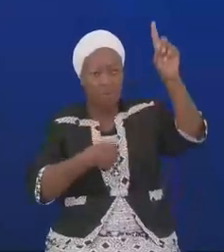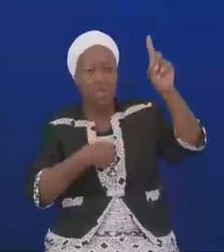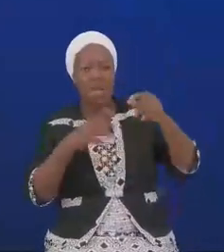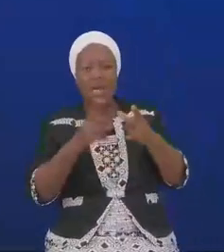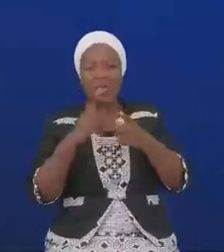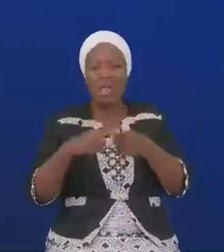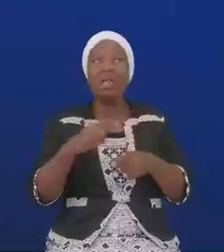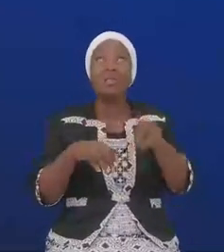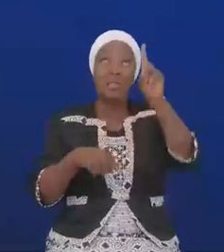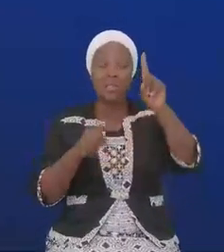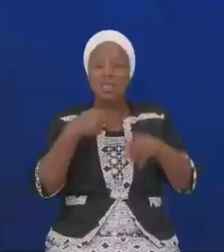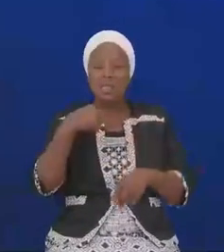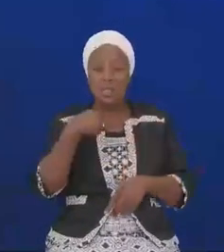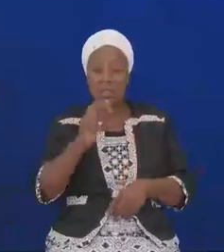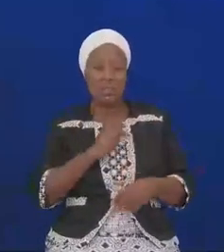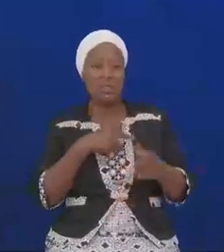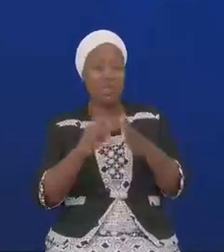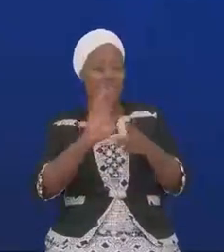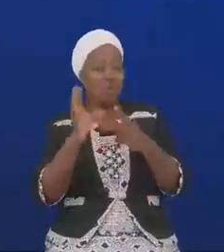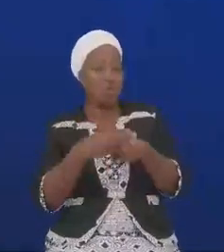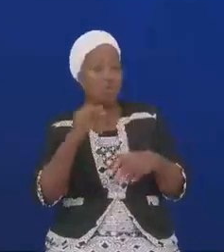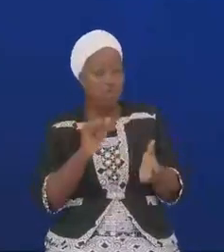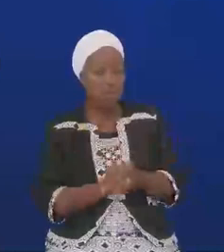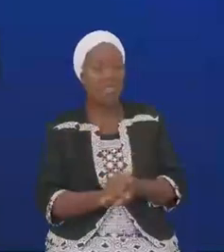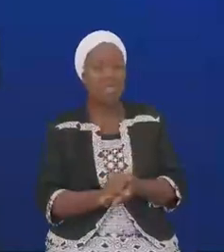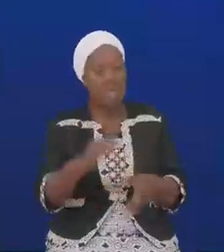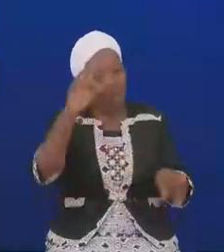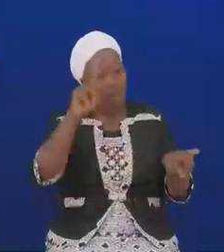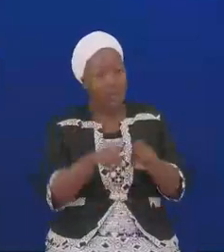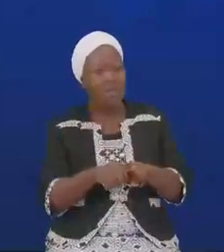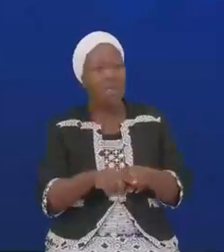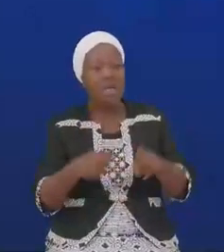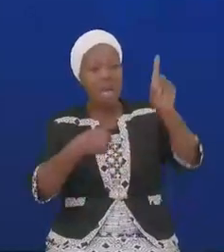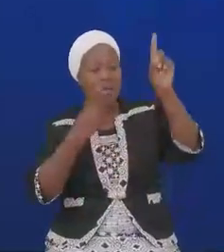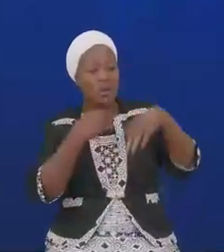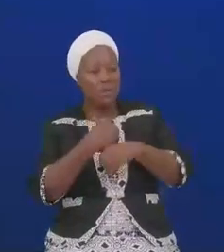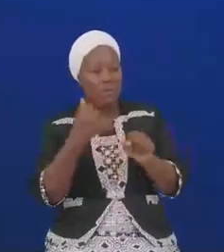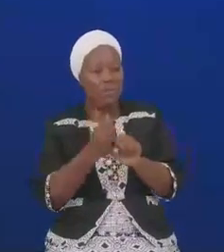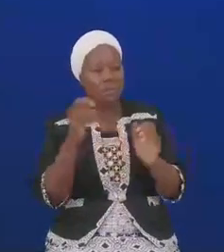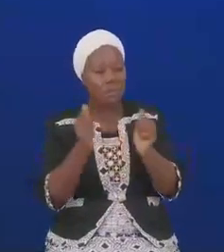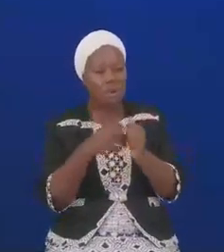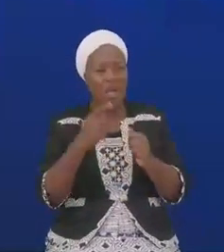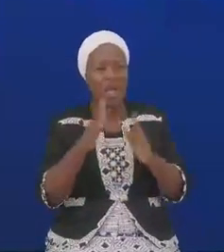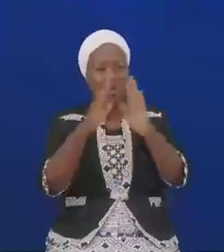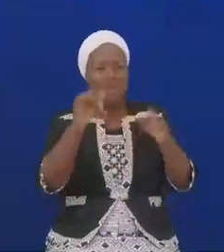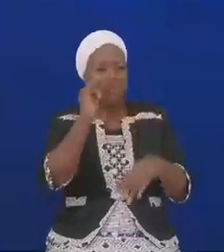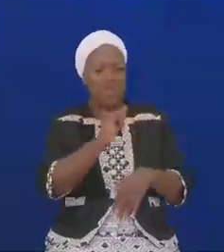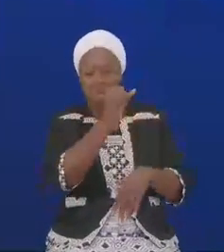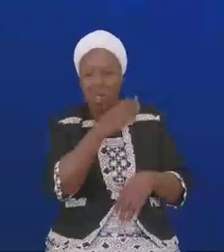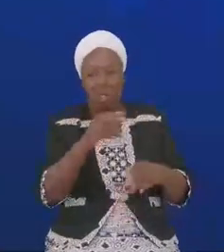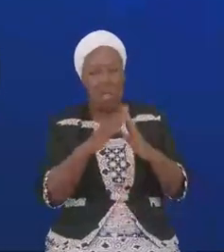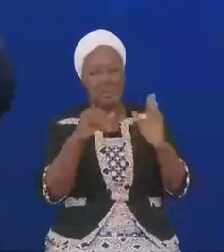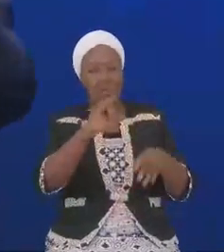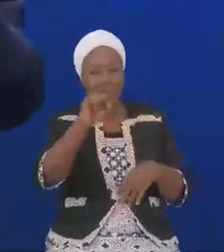dit les conditions de cette alliance où je ferai avec la maison d'Israël et la maison de Juda